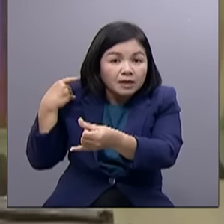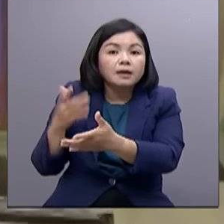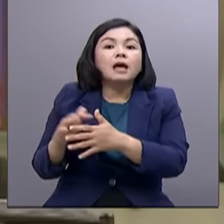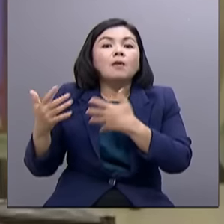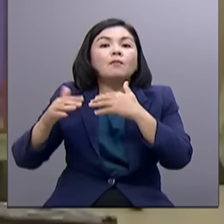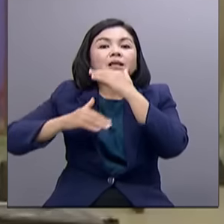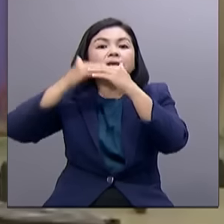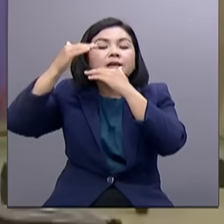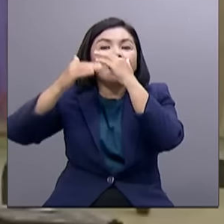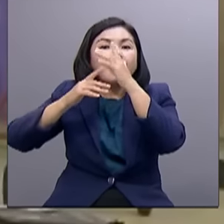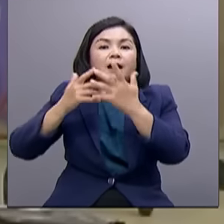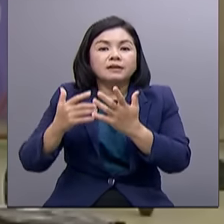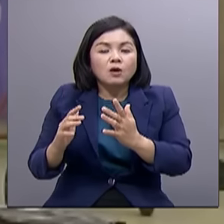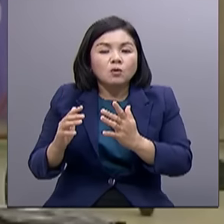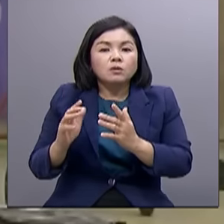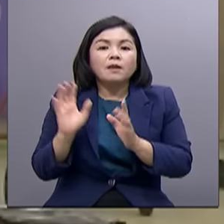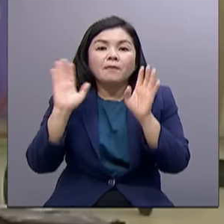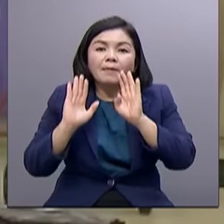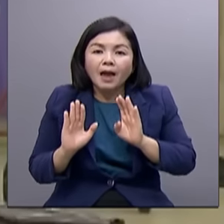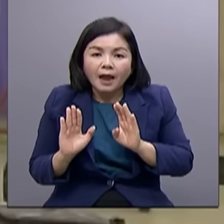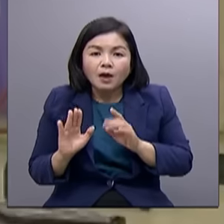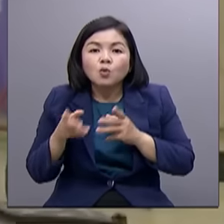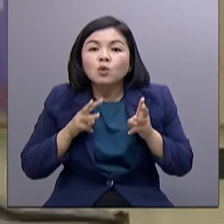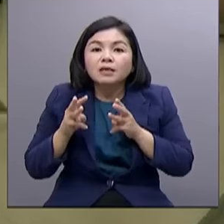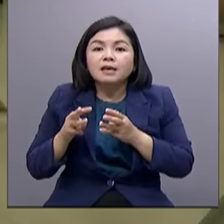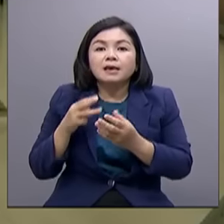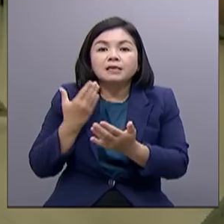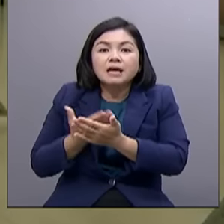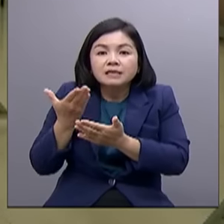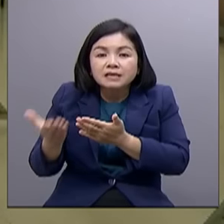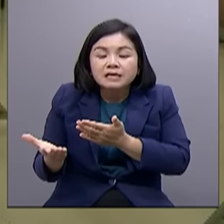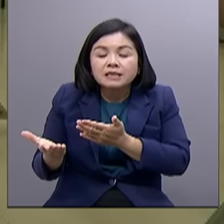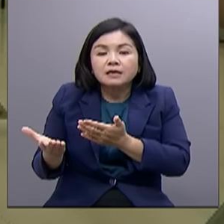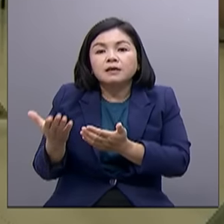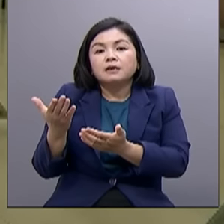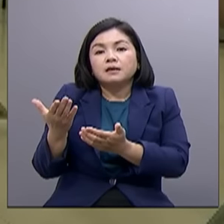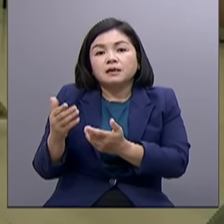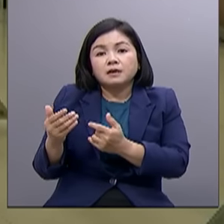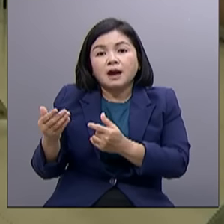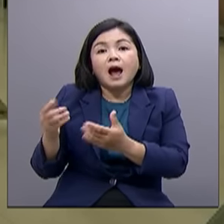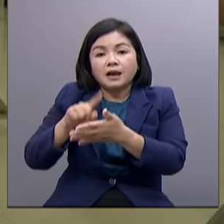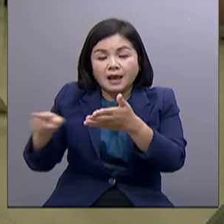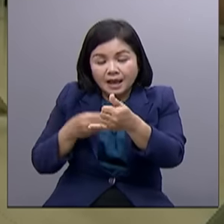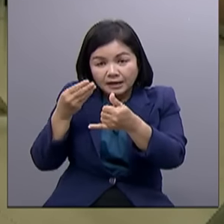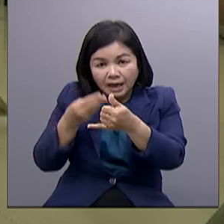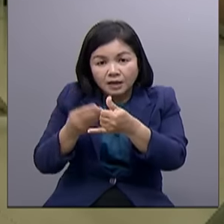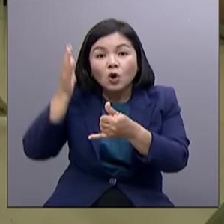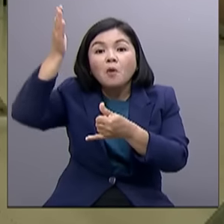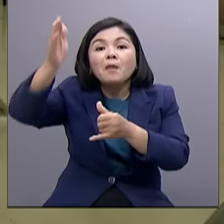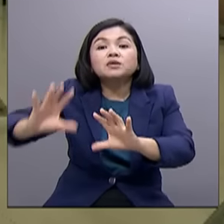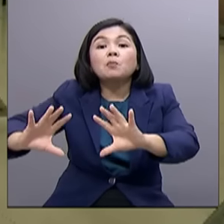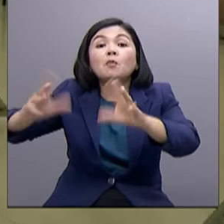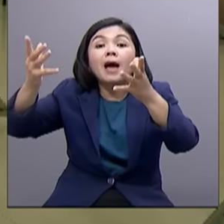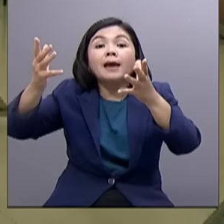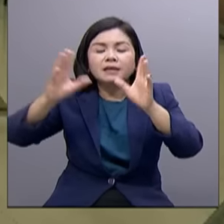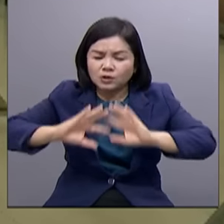ประชาธิปไตยไปเรื่อยๆลักษณะของการแลกคะแนนด้วยเงินเนี่ยมันก็จะค่อยๆหมดไปแต่สำหรับการตรวจสอบค่ะอันนี้